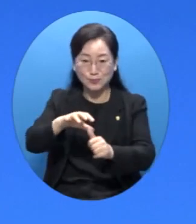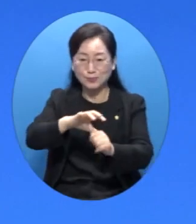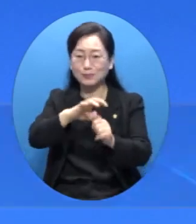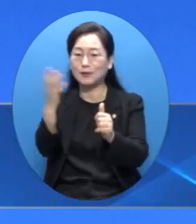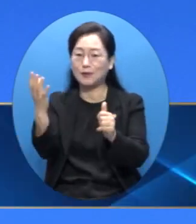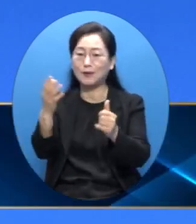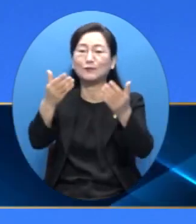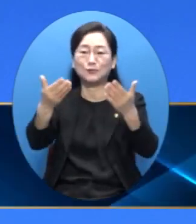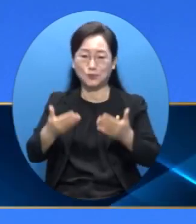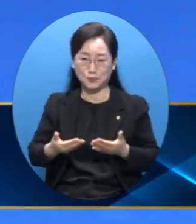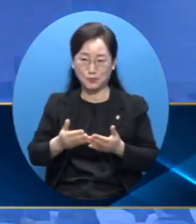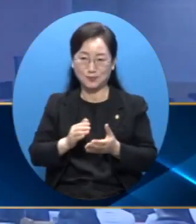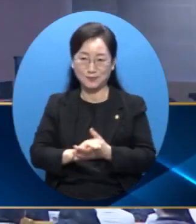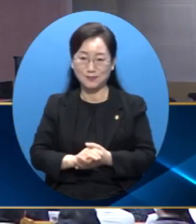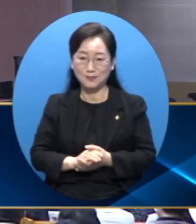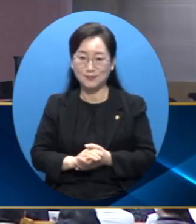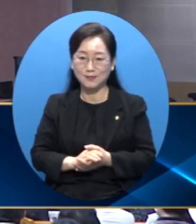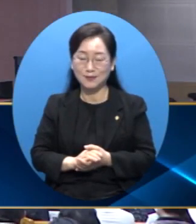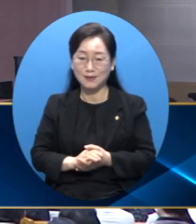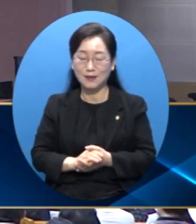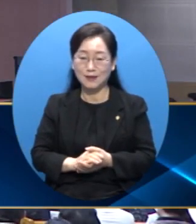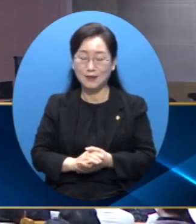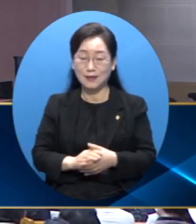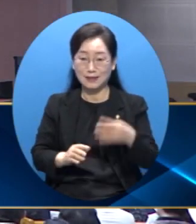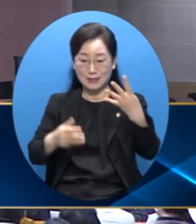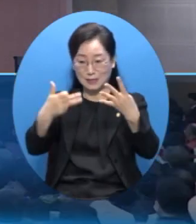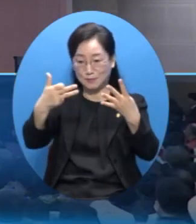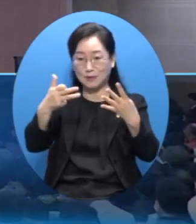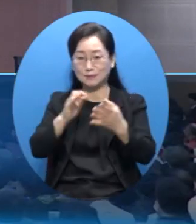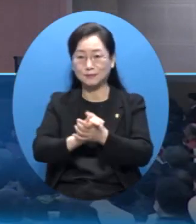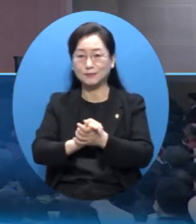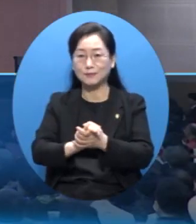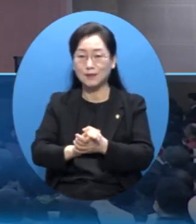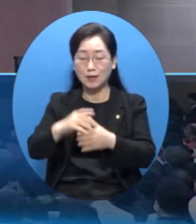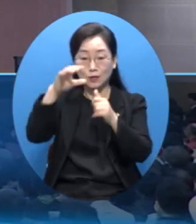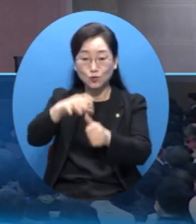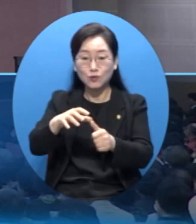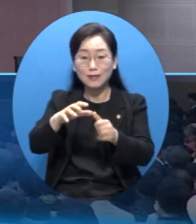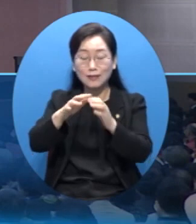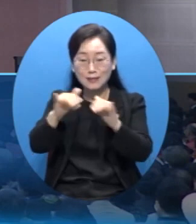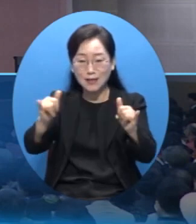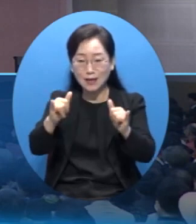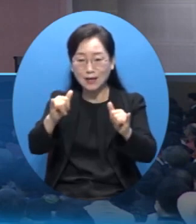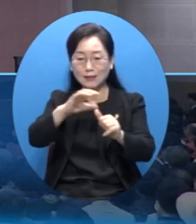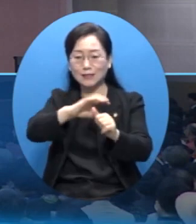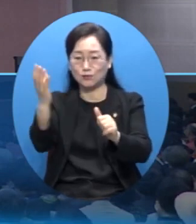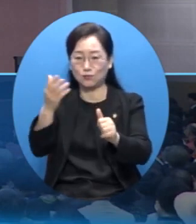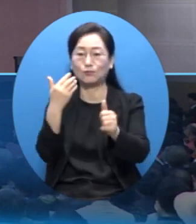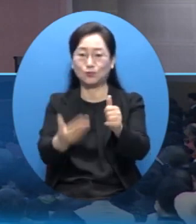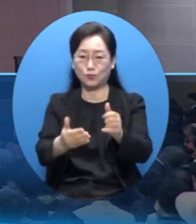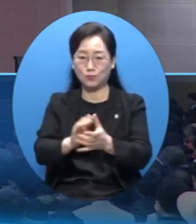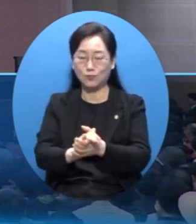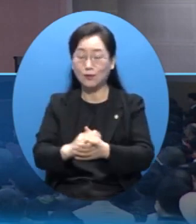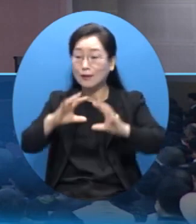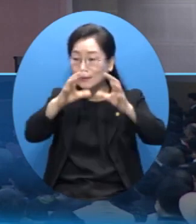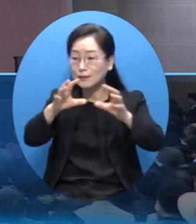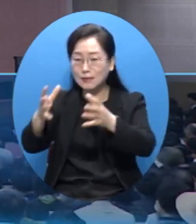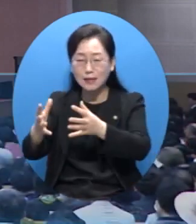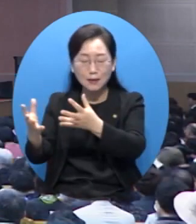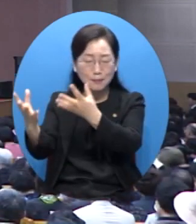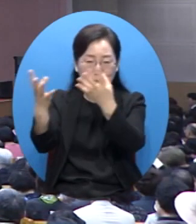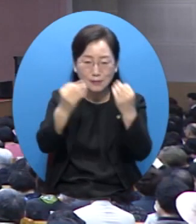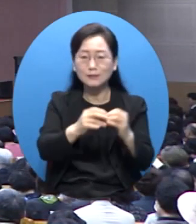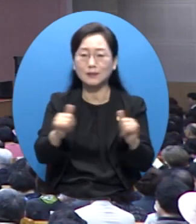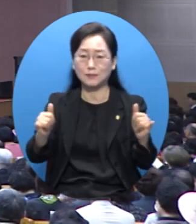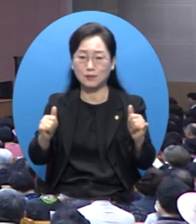자유케 해주시는 것입니다. 4장 18절 이와 같이 말씀합니다. 눌린 자를 자유롭게 하고. 이상 모든 사람이